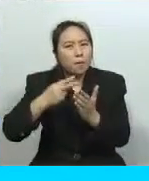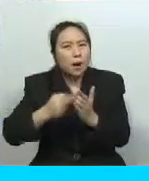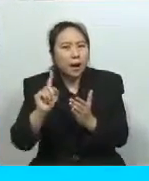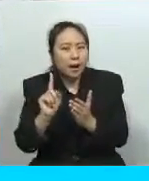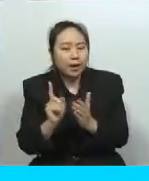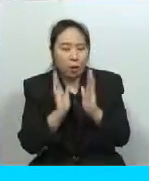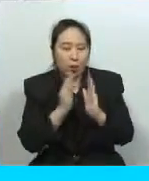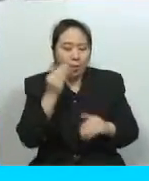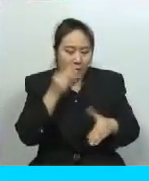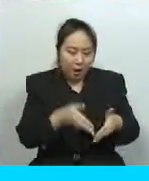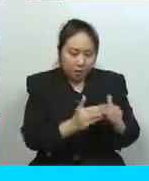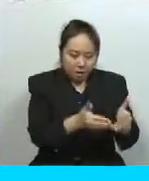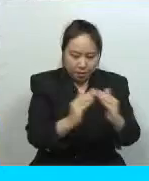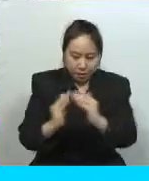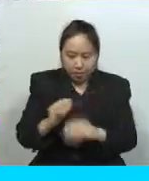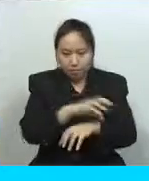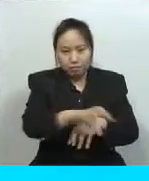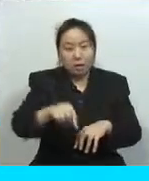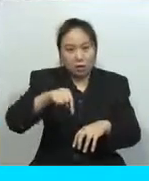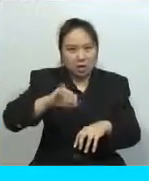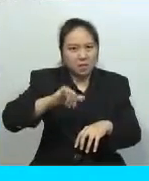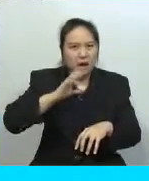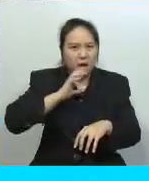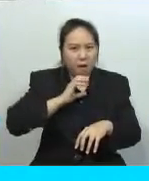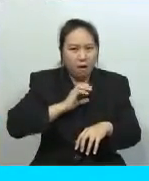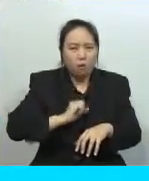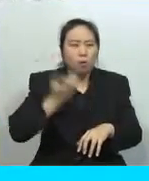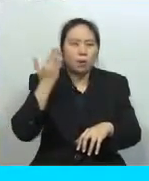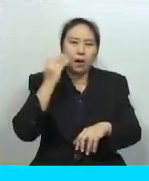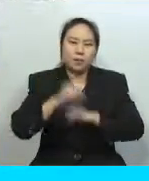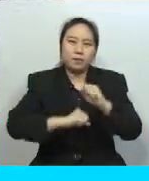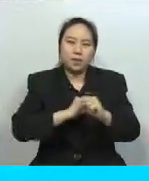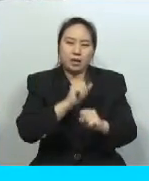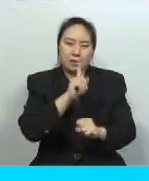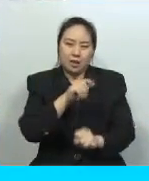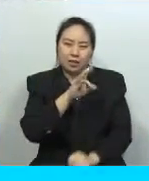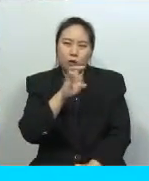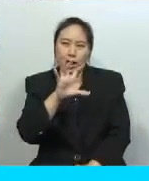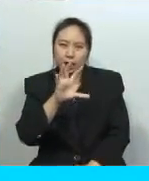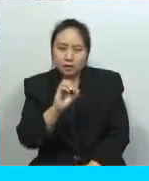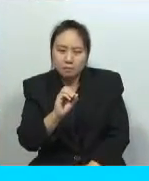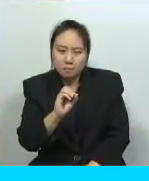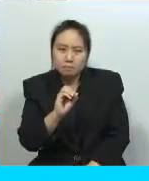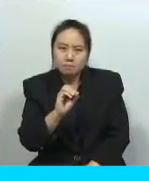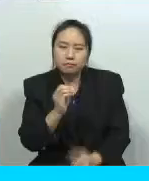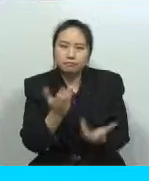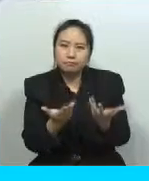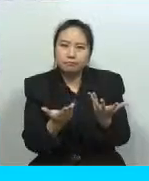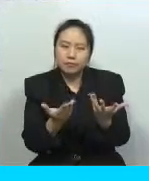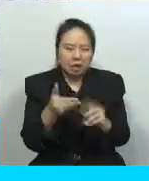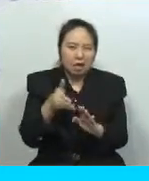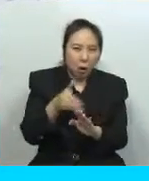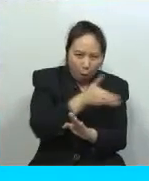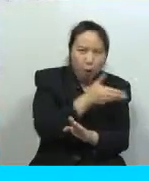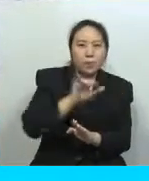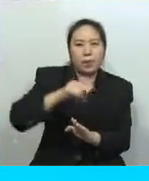ในพื้นที่บริเวณตรงนี้ครับอาจจะเก่าไปถึงประมาณพ.ศ. 1750หรือ1700หรือก่อนหน้านั้นอะไ